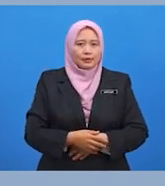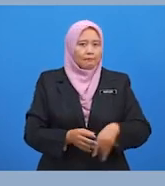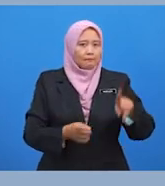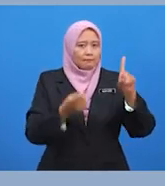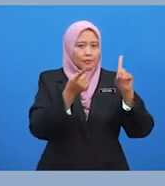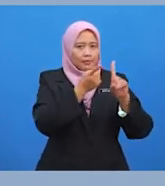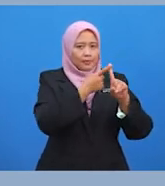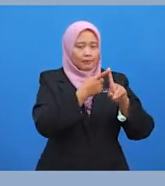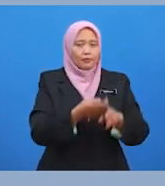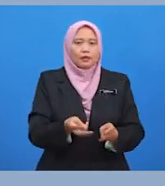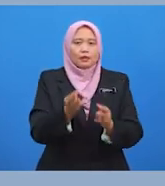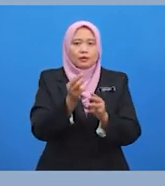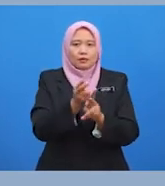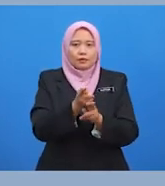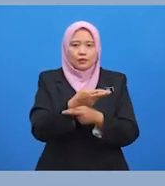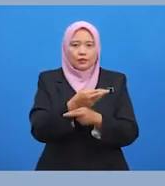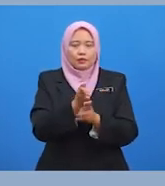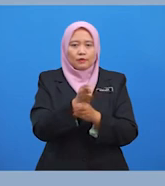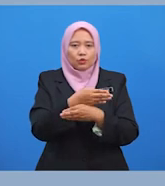Pertama, mereka bentuk.